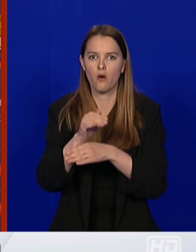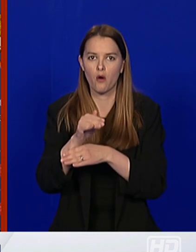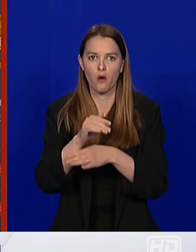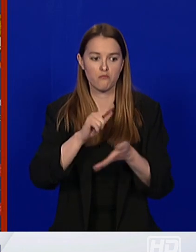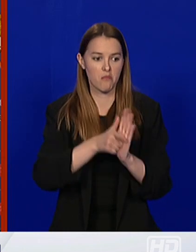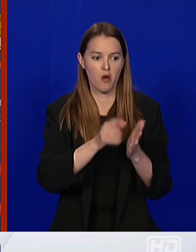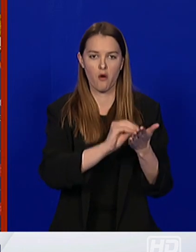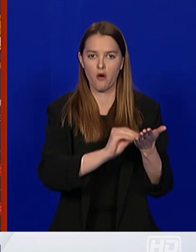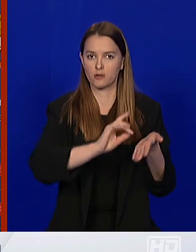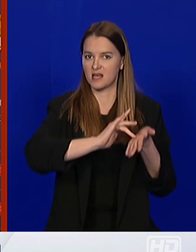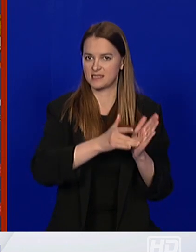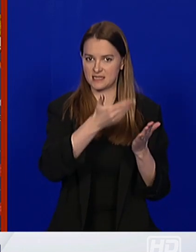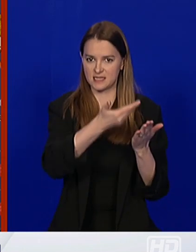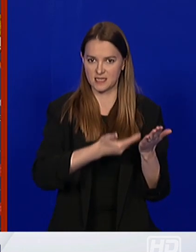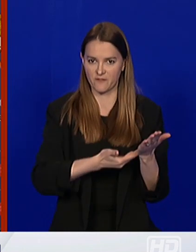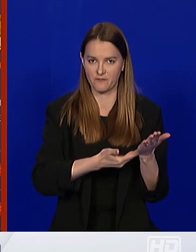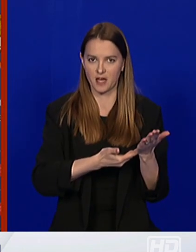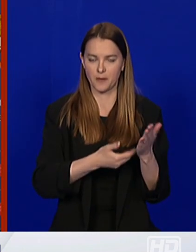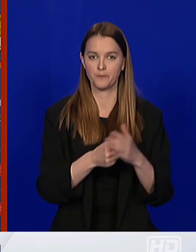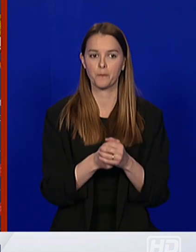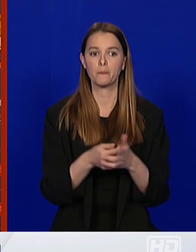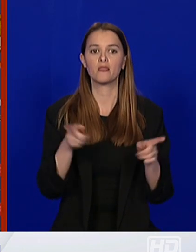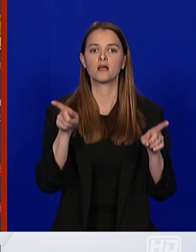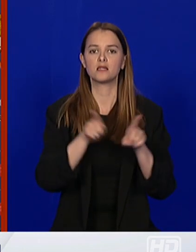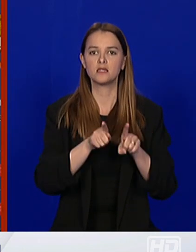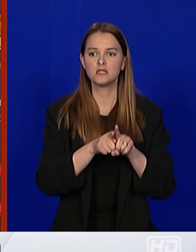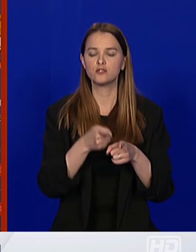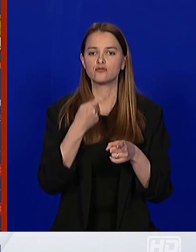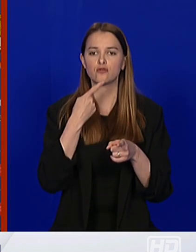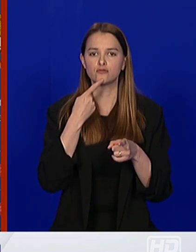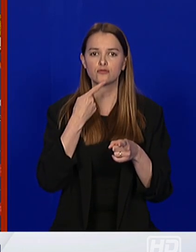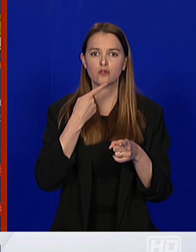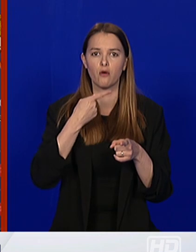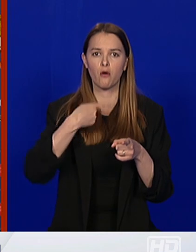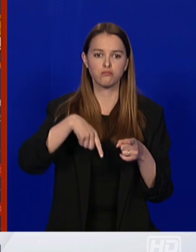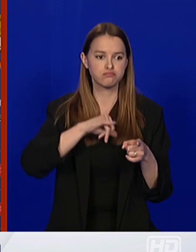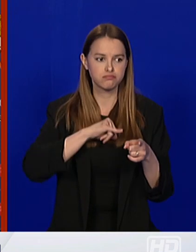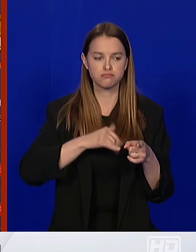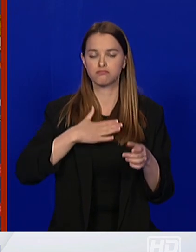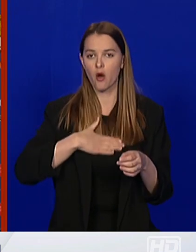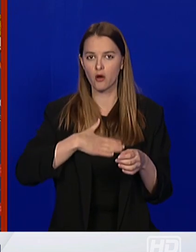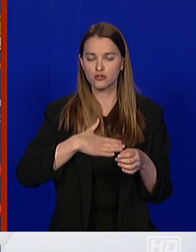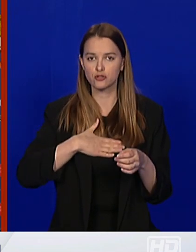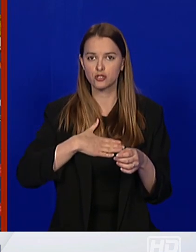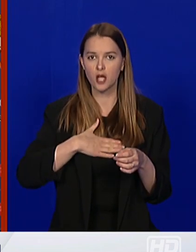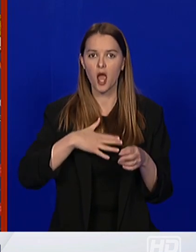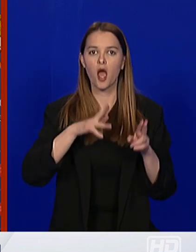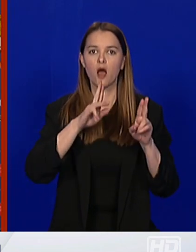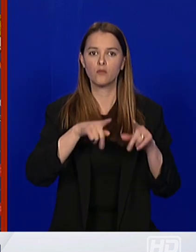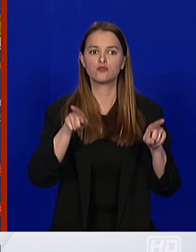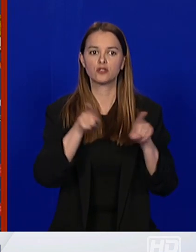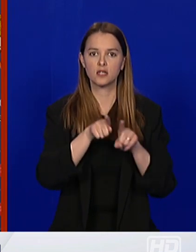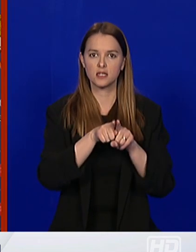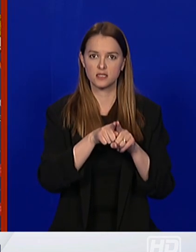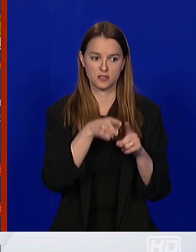u ovom slučaju, Andri. Isto tako za sve one građane koji žele, što nije obavezno, moći će putem Andrije